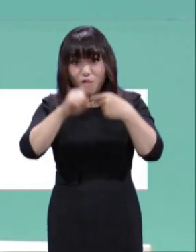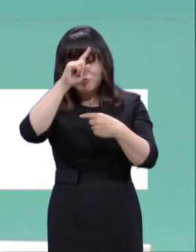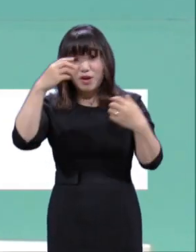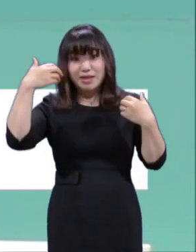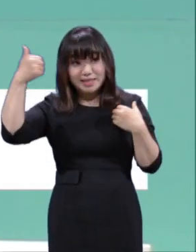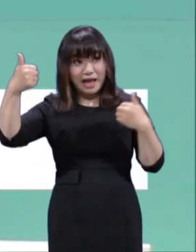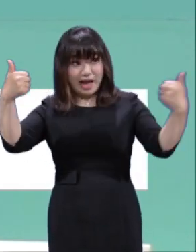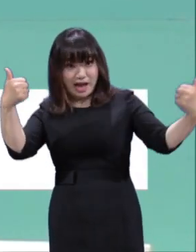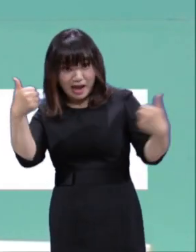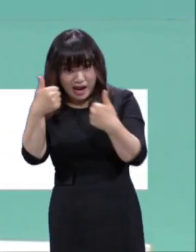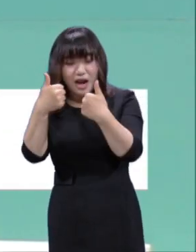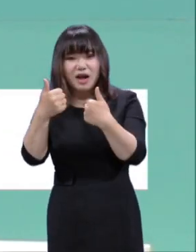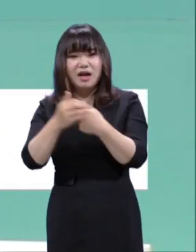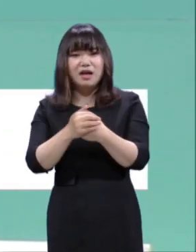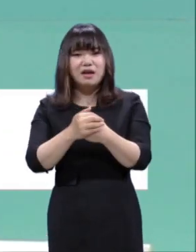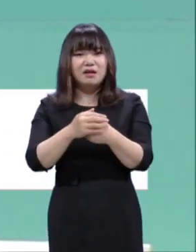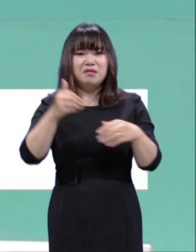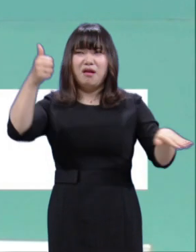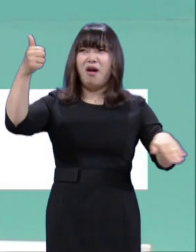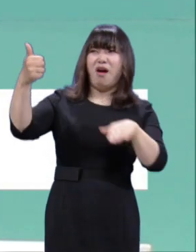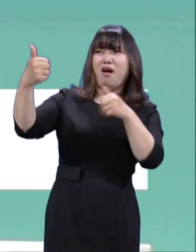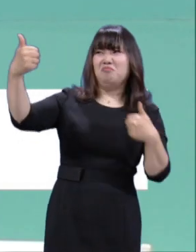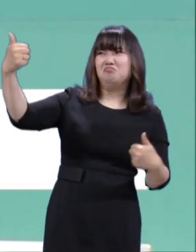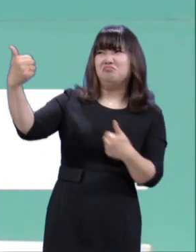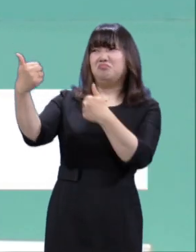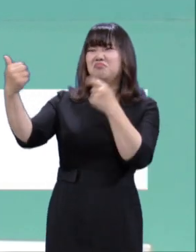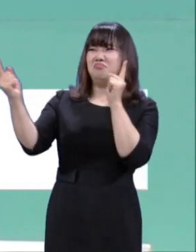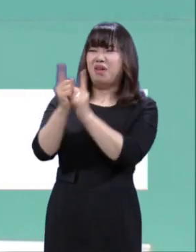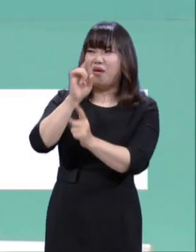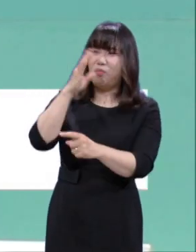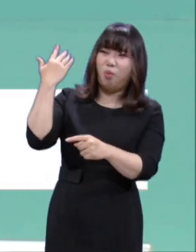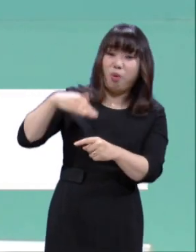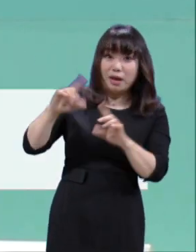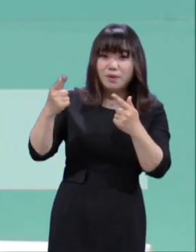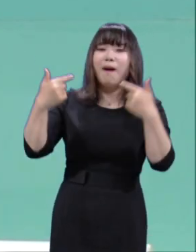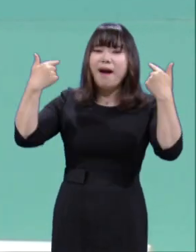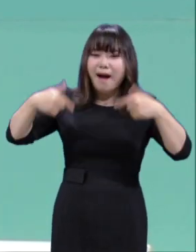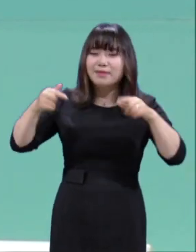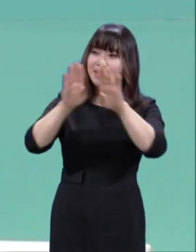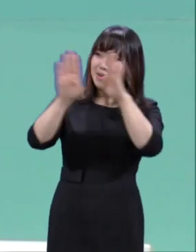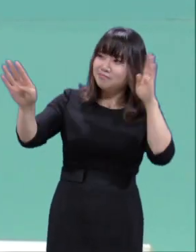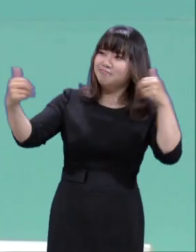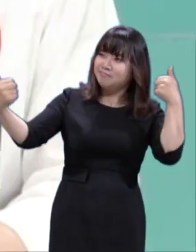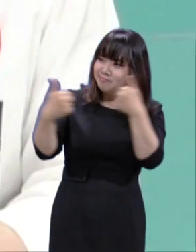구청장실과 문턱 없는 구청장실을 제도화할 것입니다.